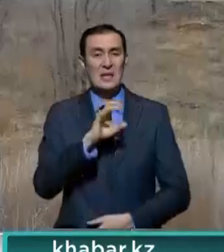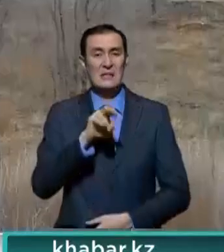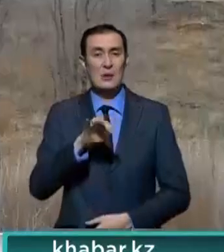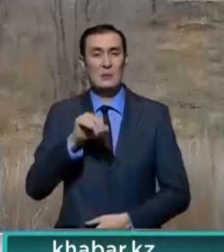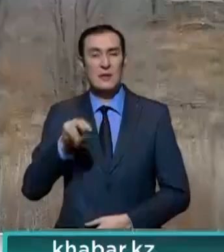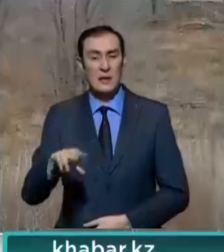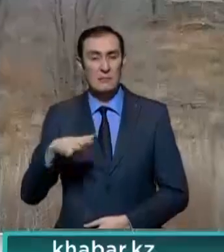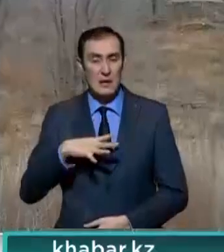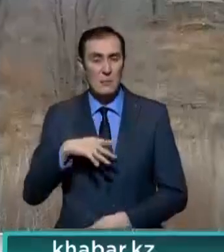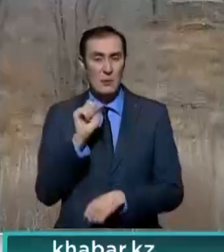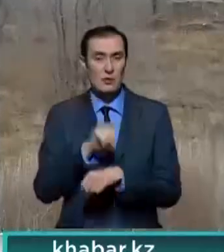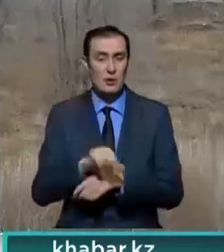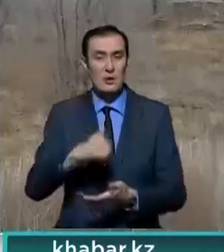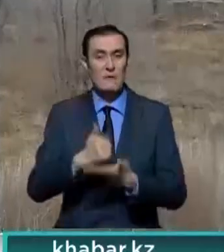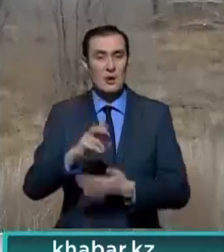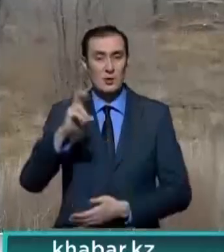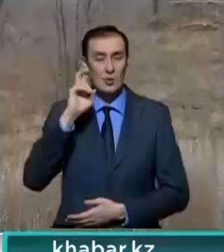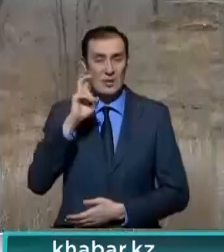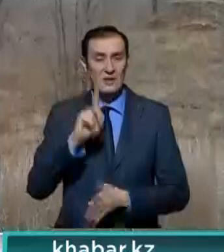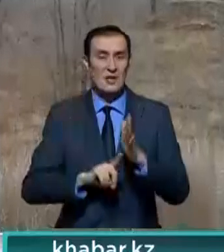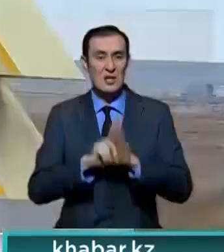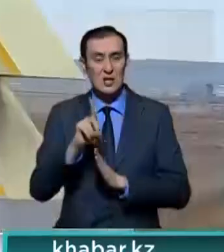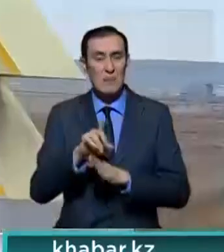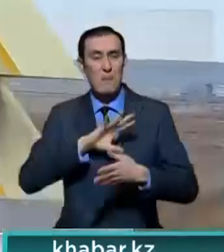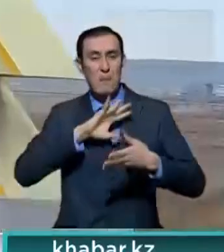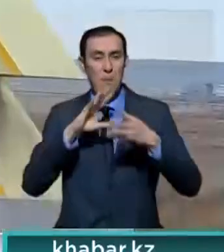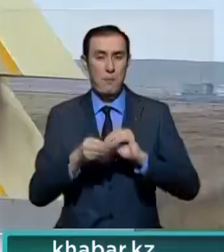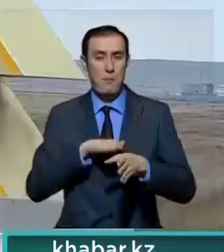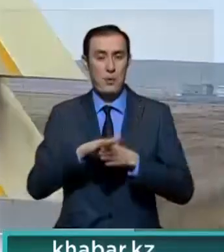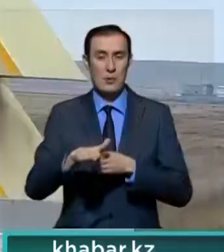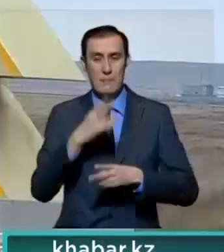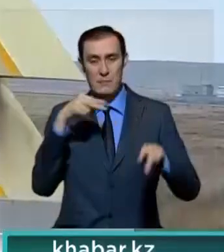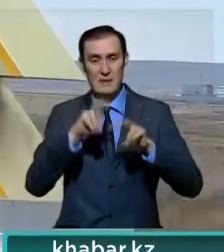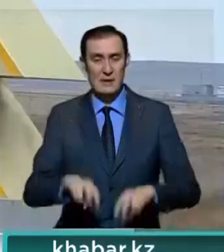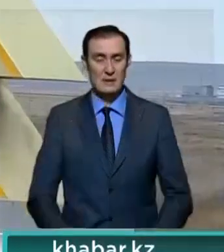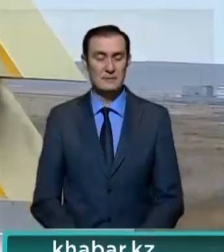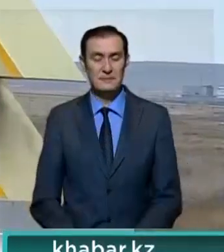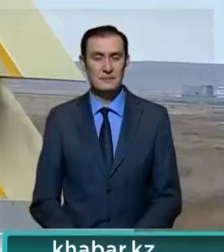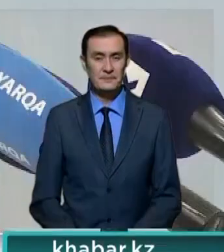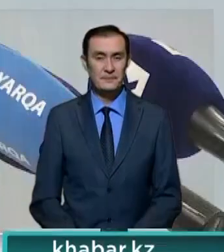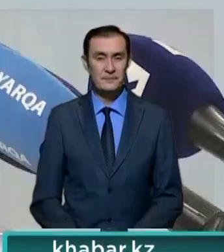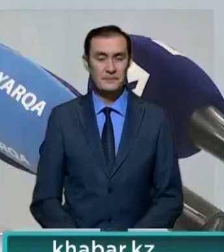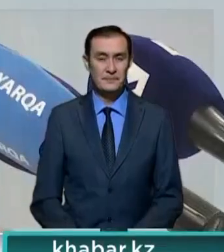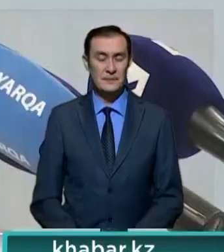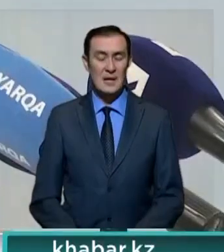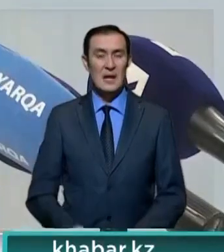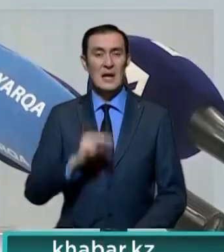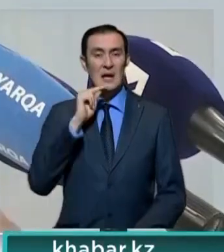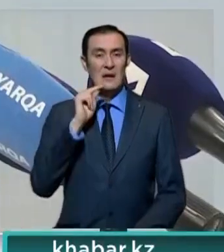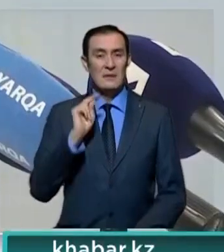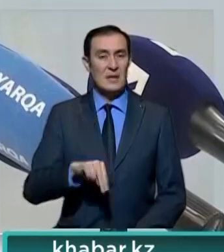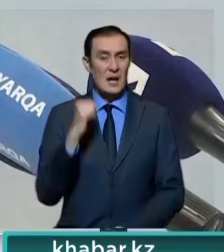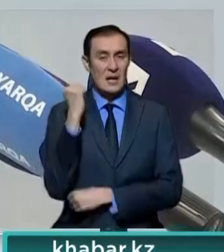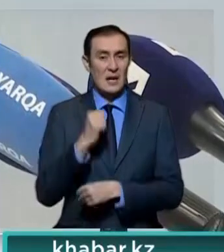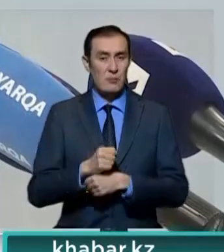ArcelorMittal Темиртау по поручению главы государства начата комплексная проверка. Вина работников при